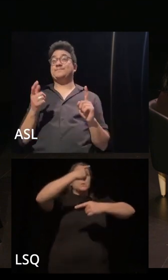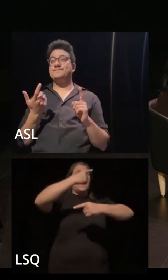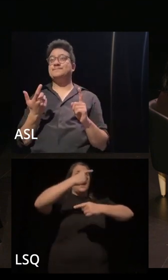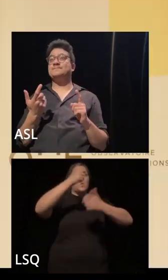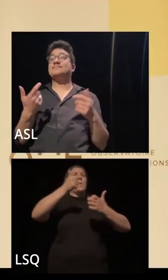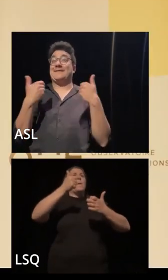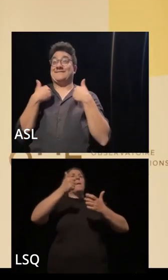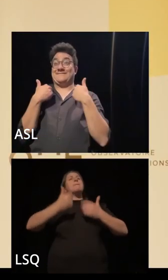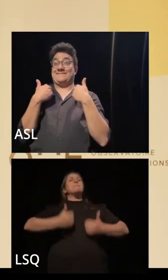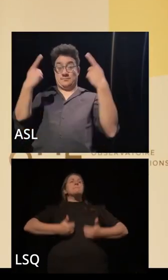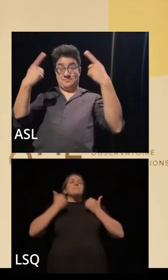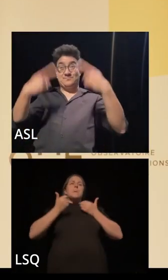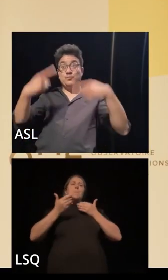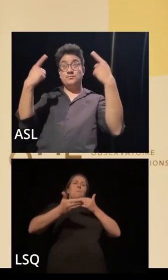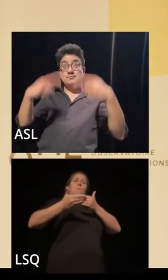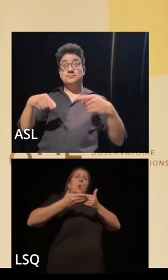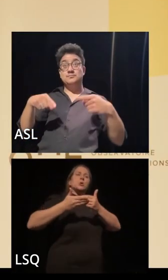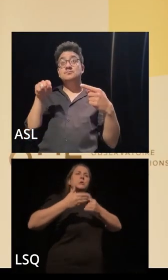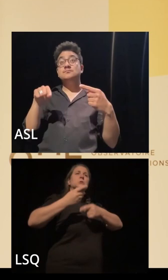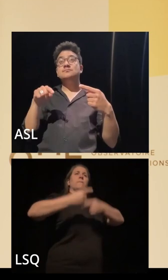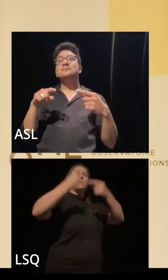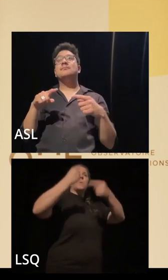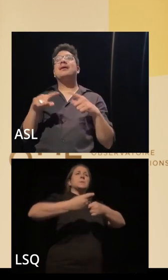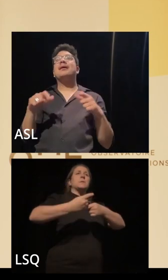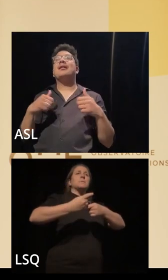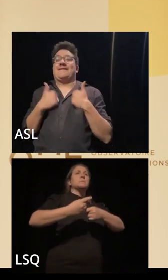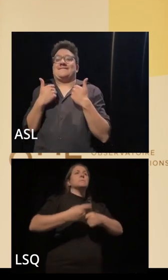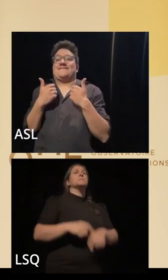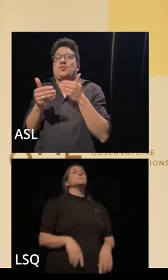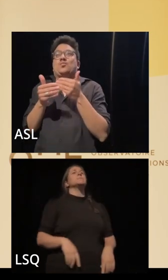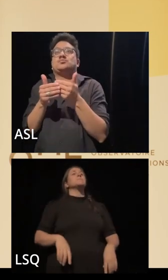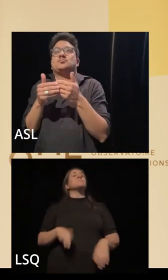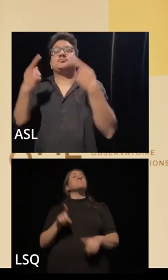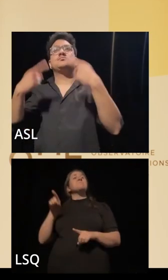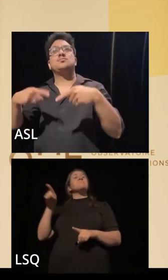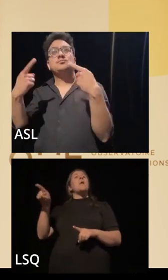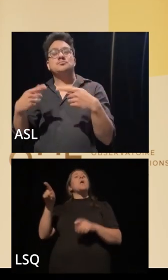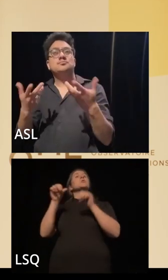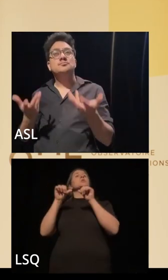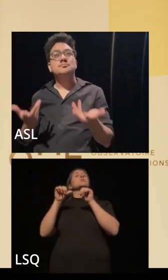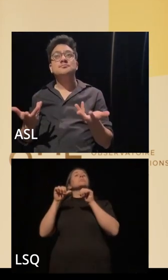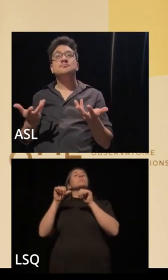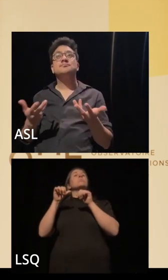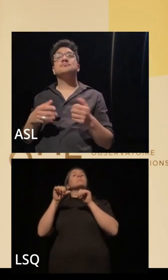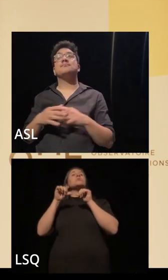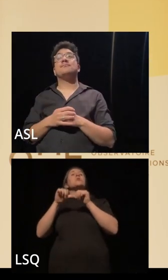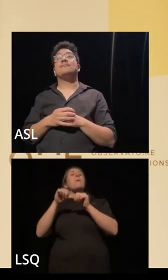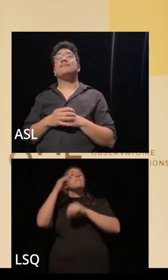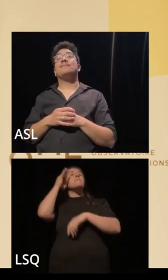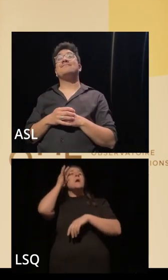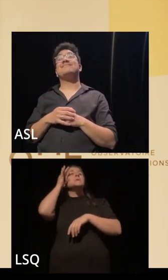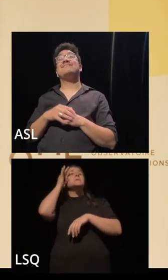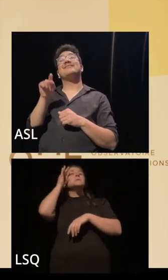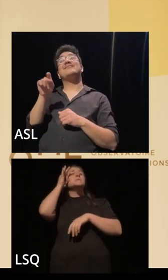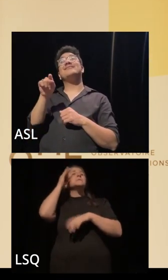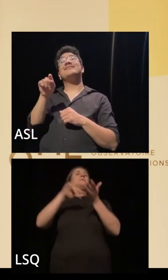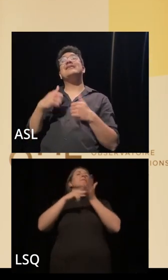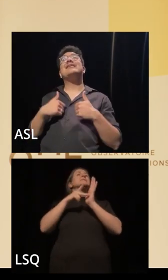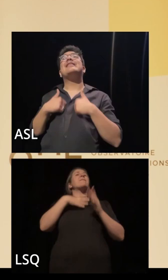habite en France, mais travaille en Espagne. Donc, elle est constamment, ses petites filles vont à l'école en France, mais vont à la piscine en Espagne.